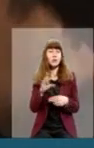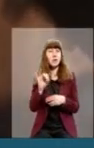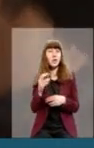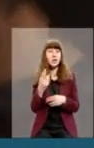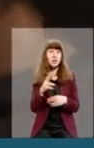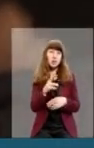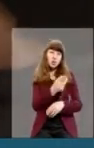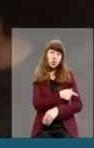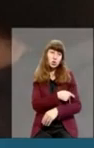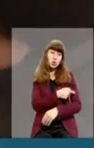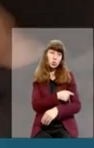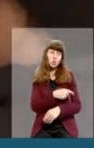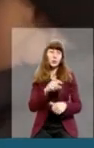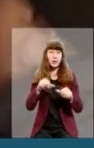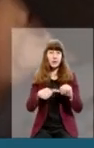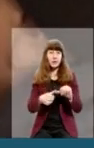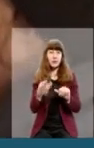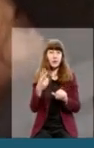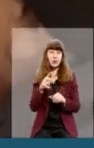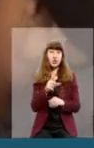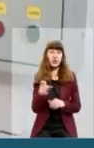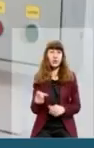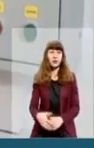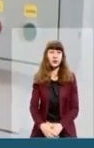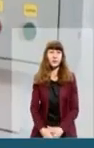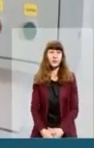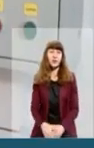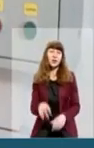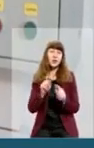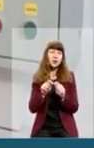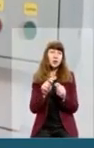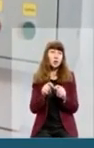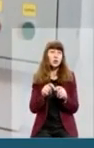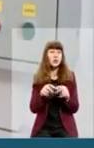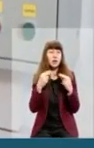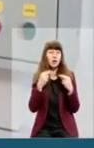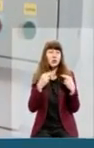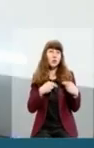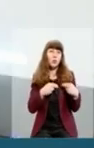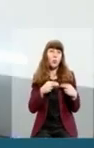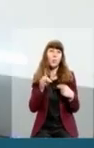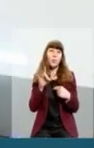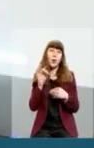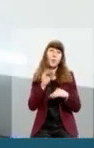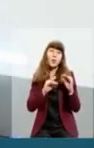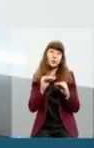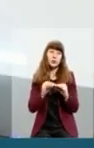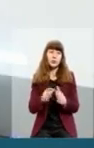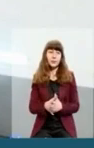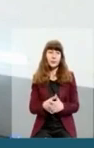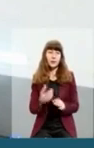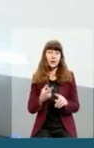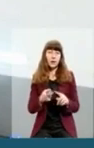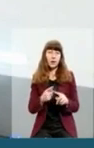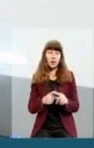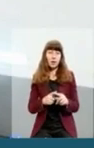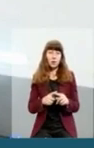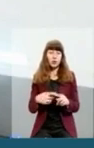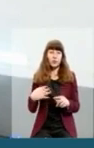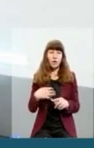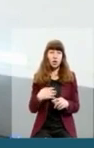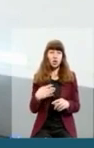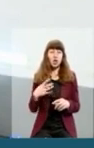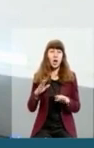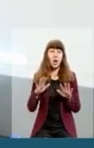станции круглосуточно ведут дежурство два сотрудника которые следят за исправностью приборов это особо охраняемый объект то что